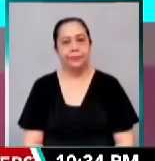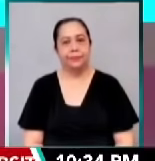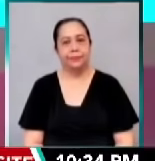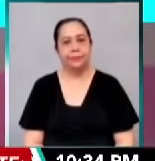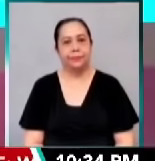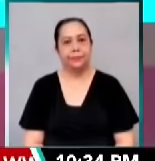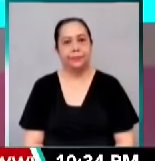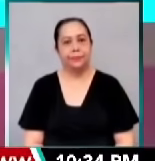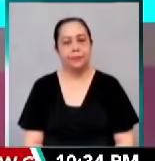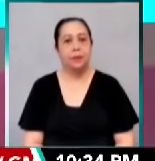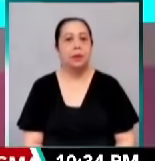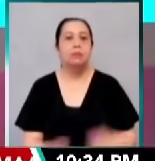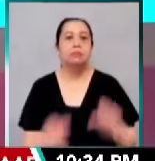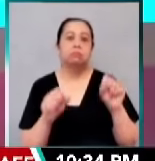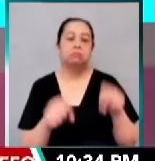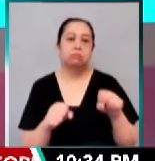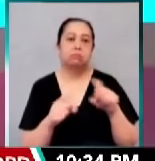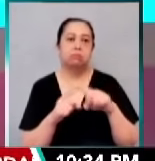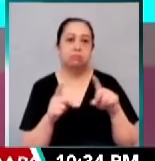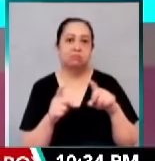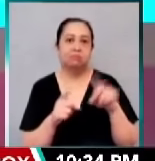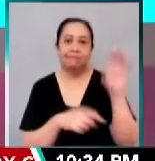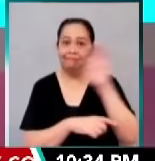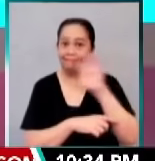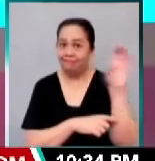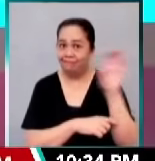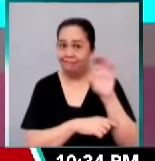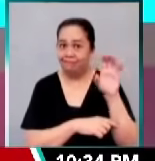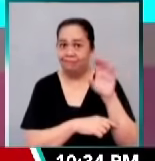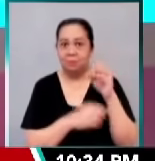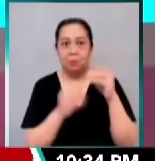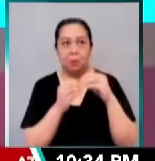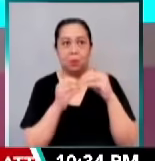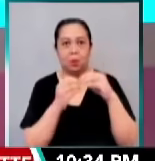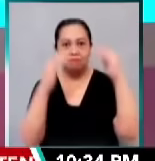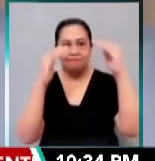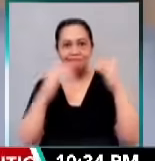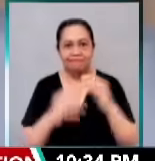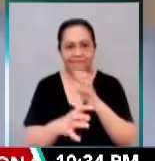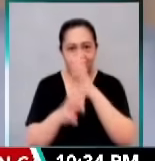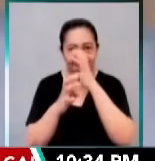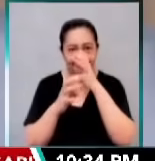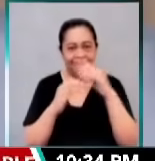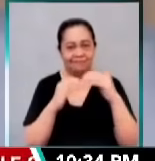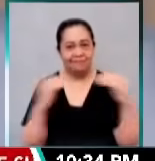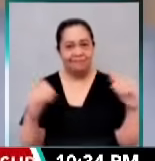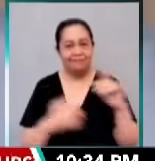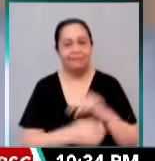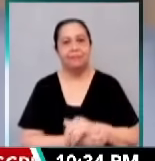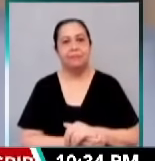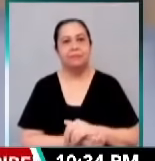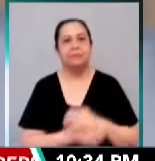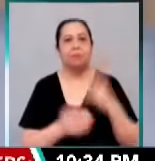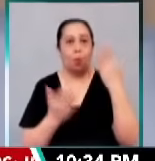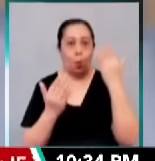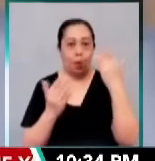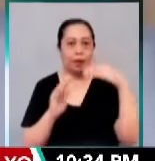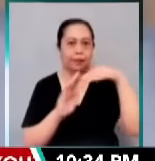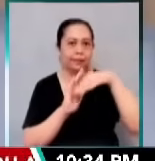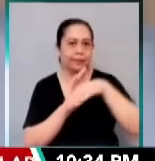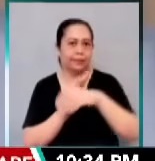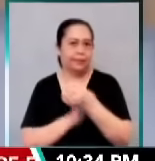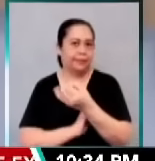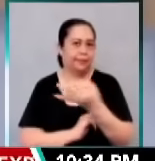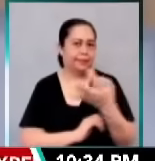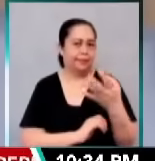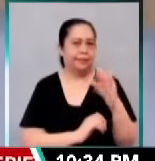Posible na nga bang magpasko tayo nang mas mababa na ang alert level? Bumaba na kasi ang bilang ng COVID cases sa